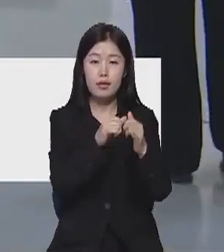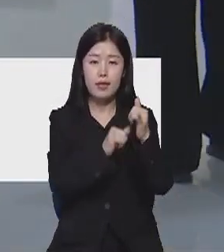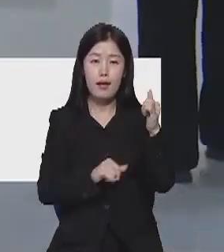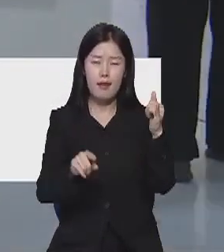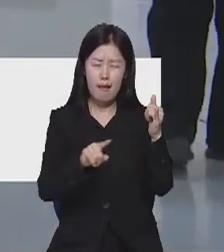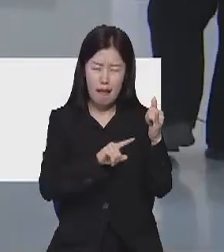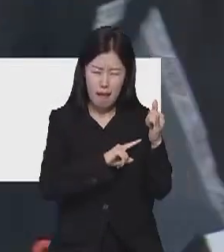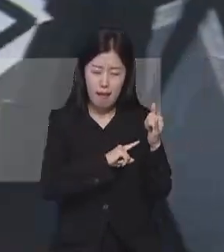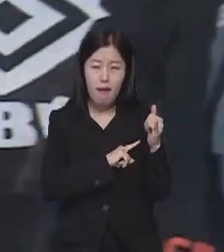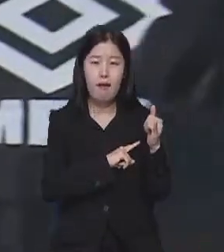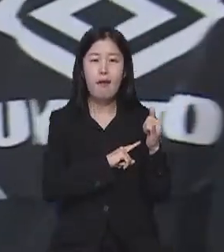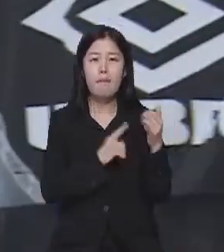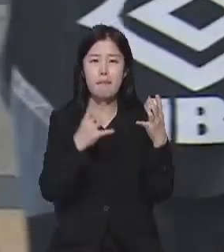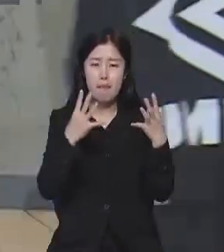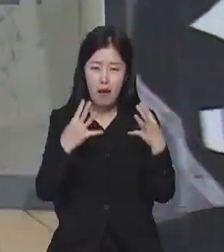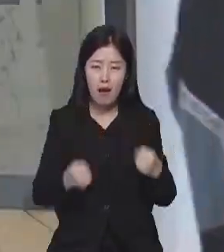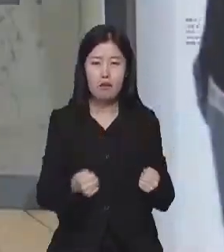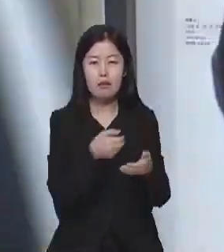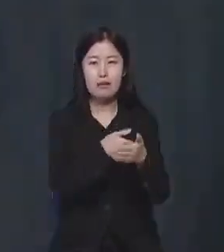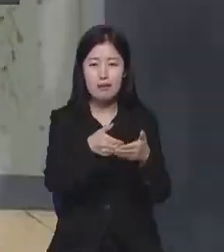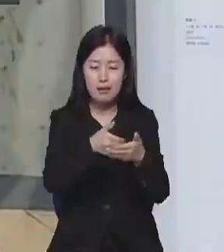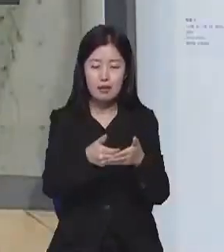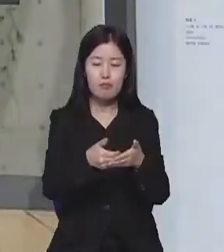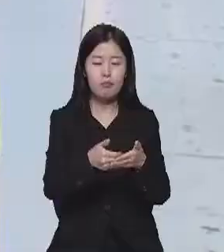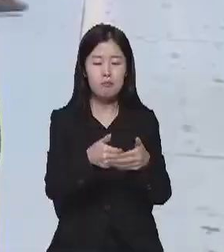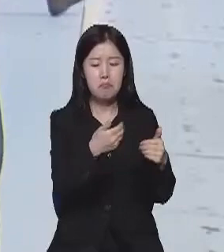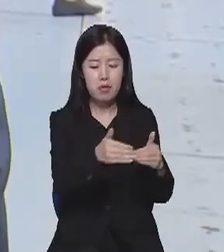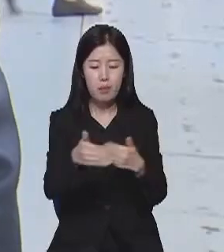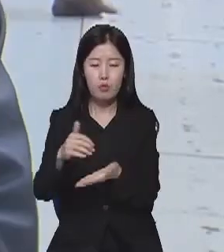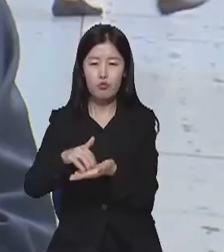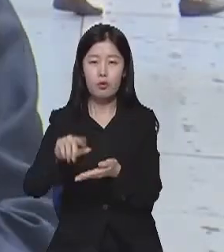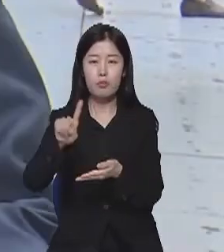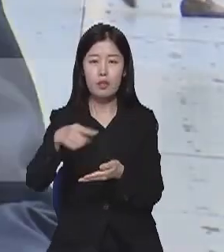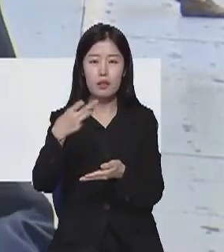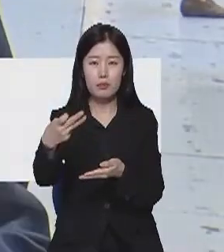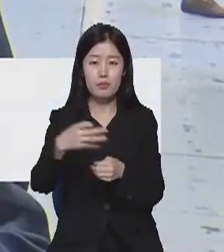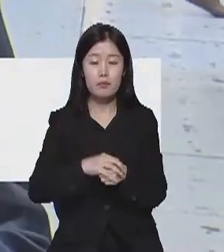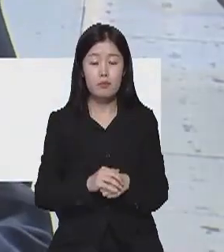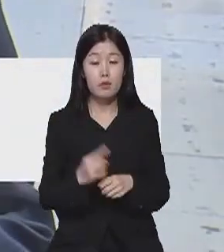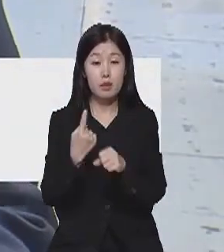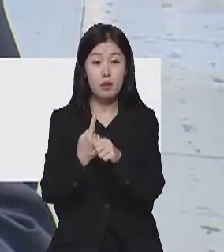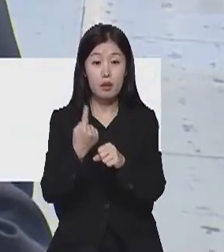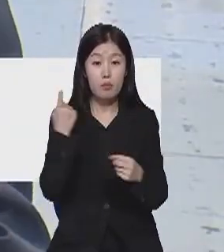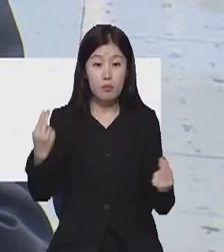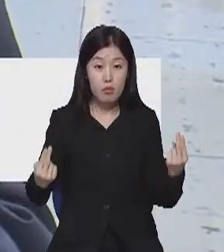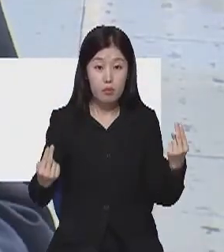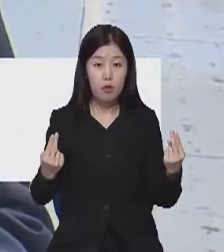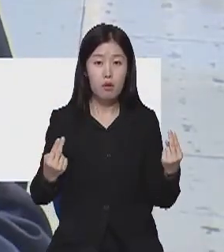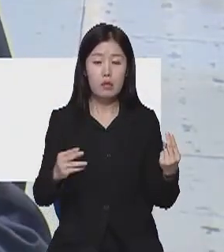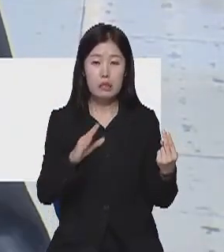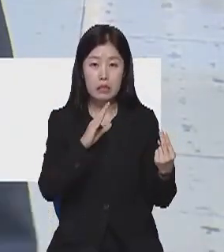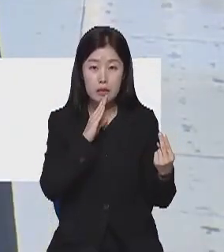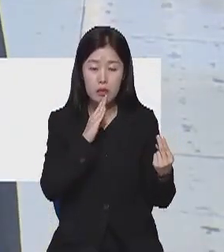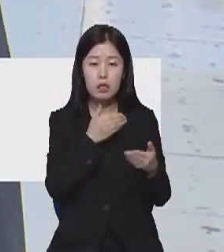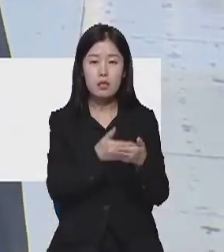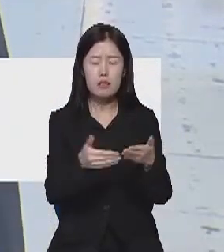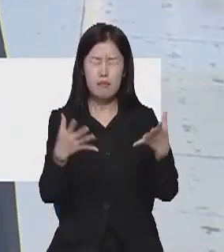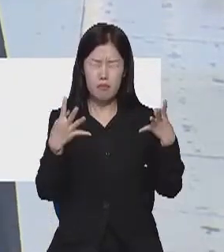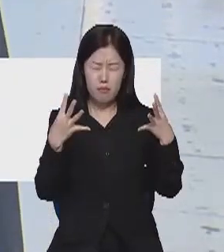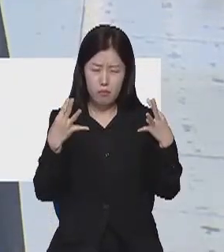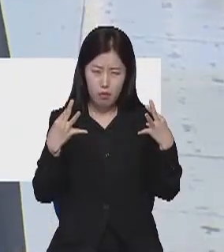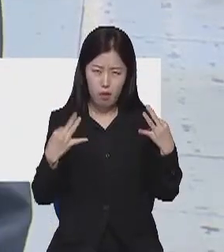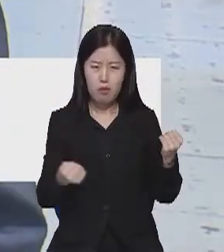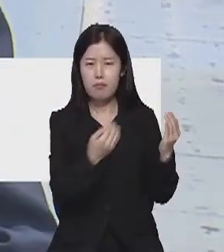113개 부스를 선보입니다 작년보다도 훨씬 더 규모가 크고 훨씬 좋은 작품들이 많이